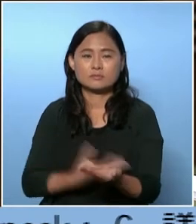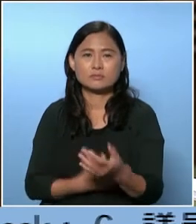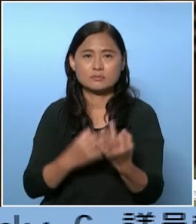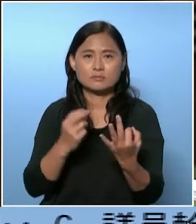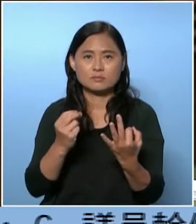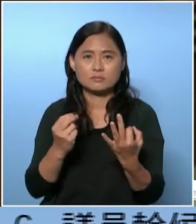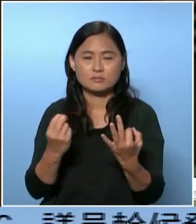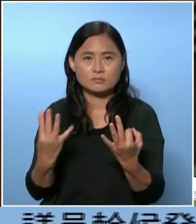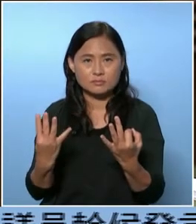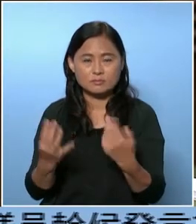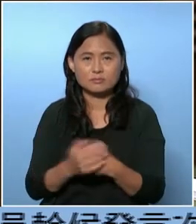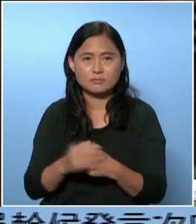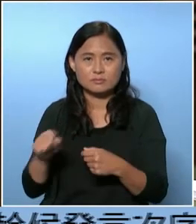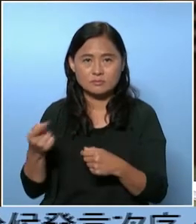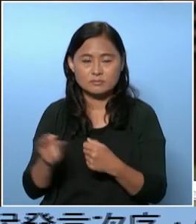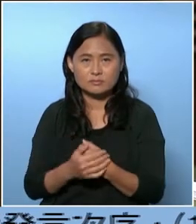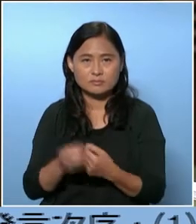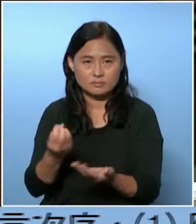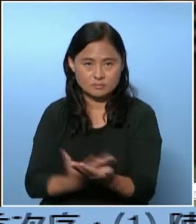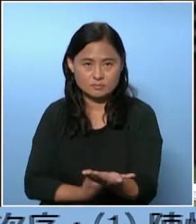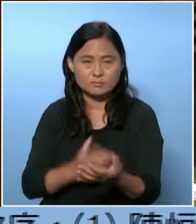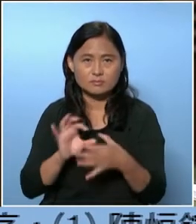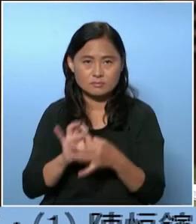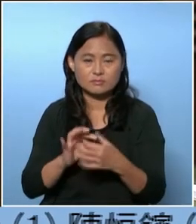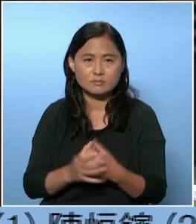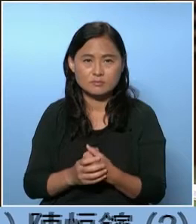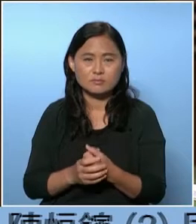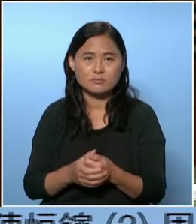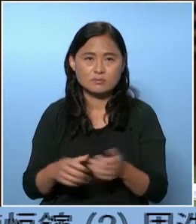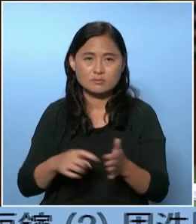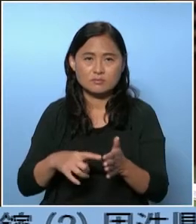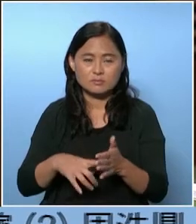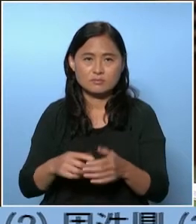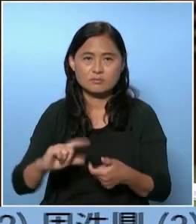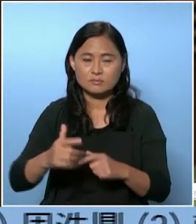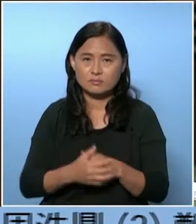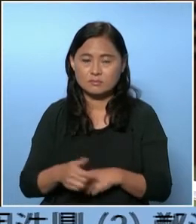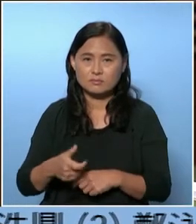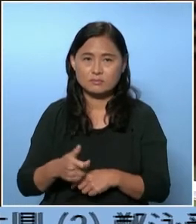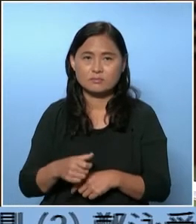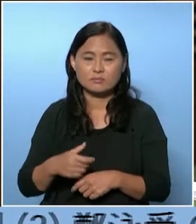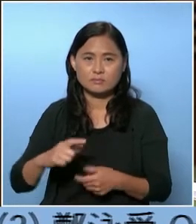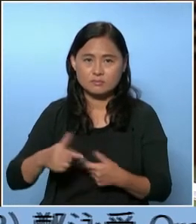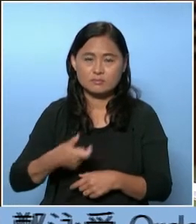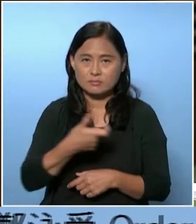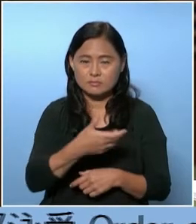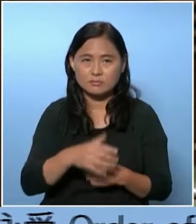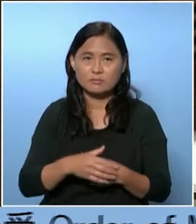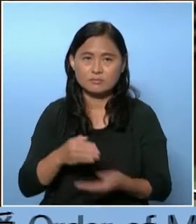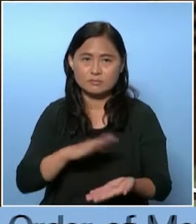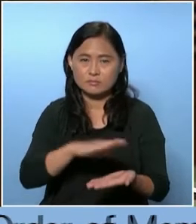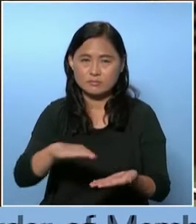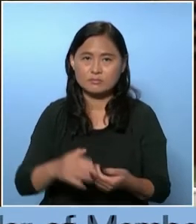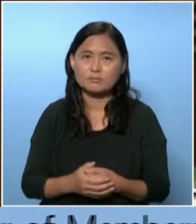374章及其他指明交通法例，就使用電子方式繳付使用泊車位的費用，以及